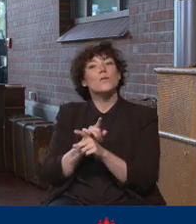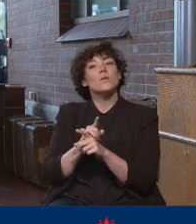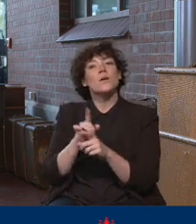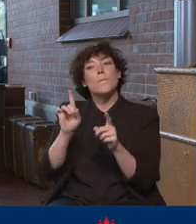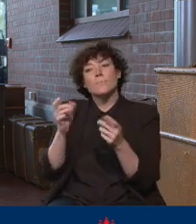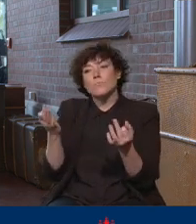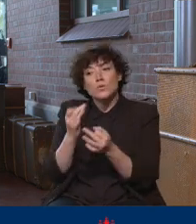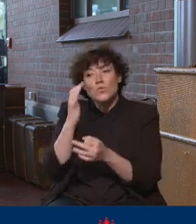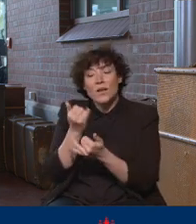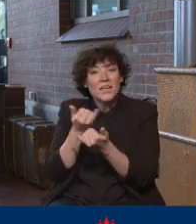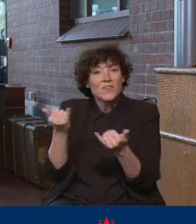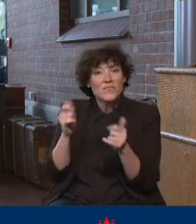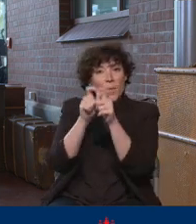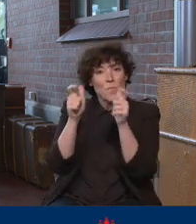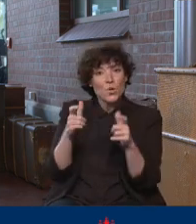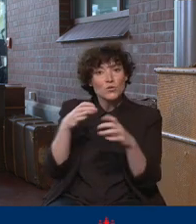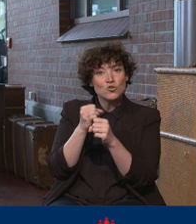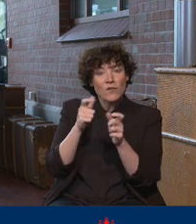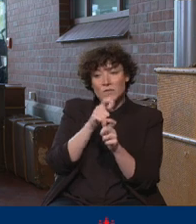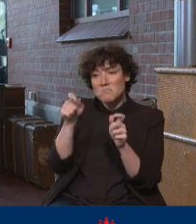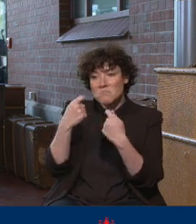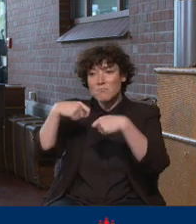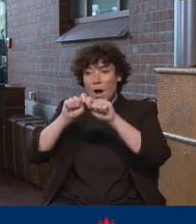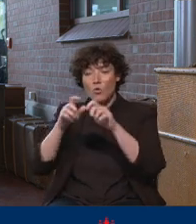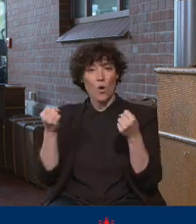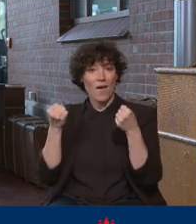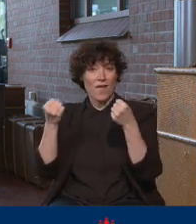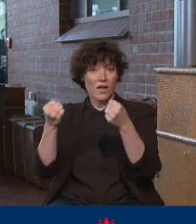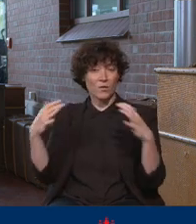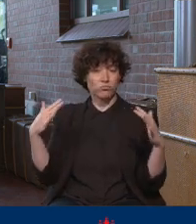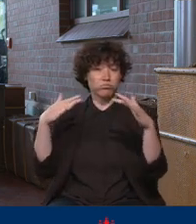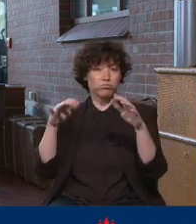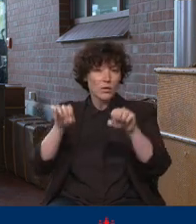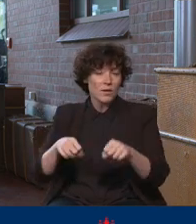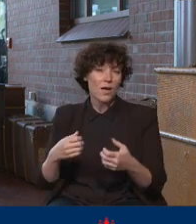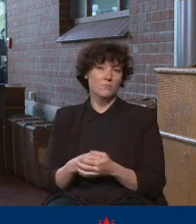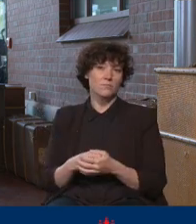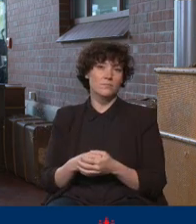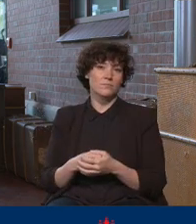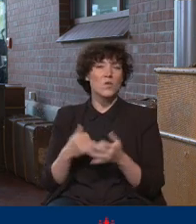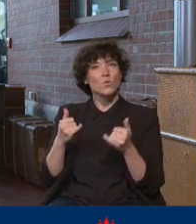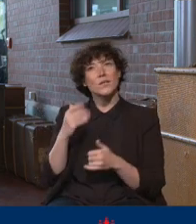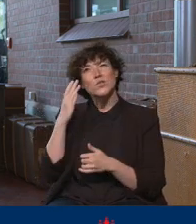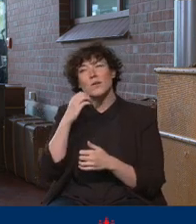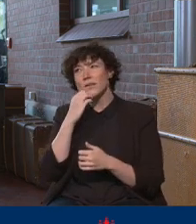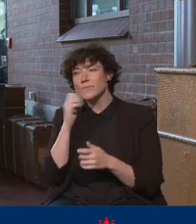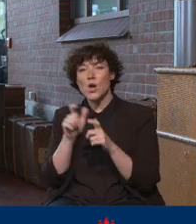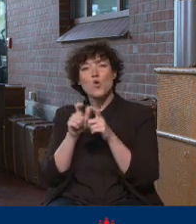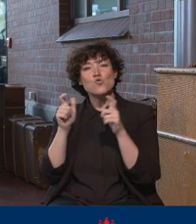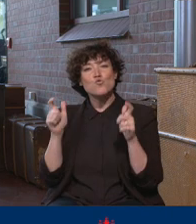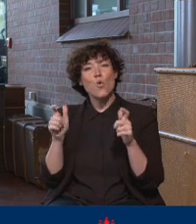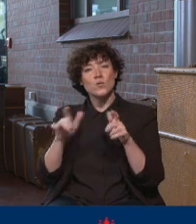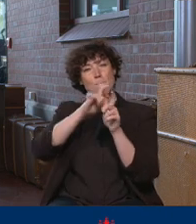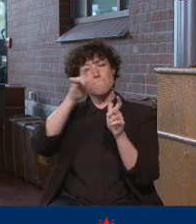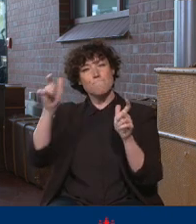die brücke darüber dass auch nach wie vor die lkw hre funktionieren und dann kommt jetzt die große brücke von trüben und ich glaube die herausforderung besteht